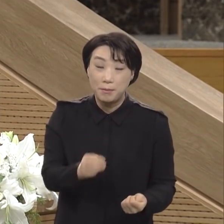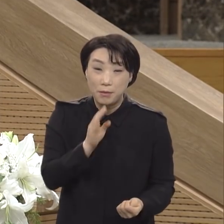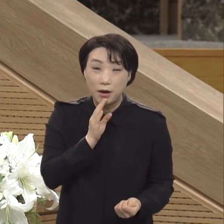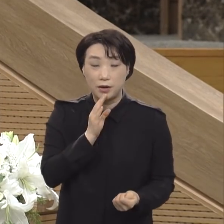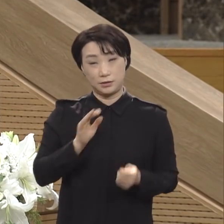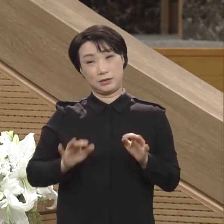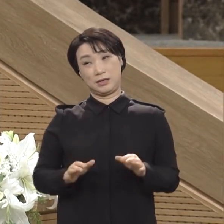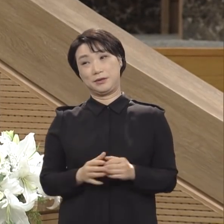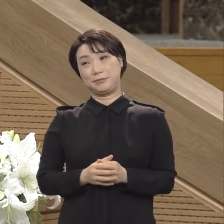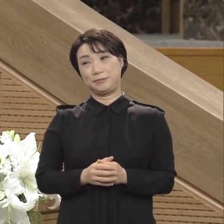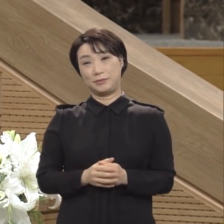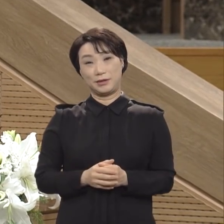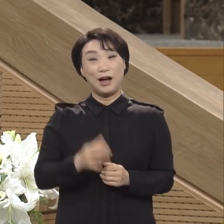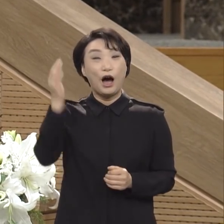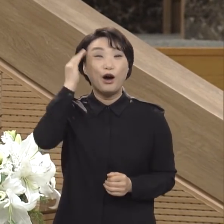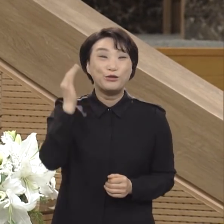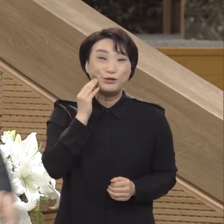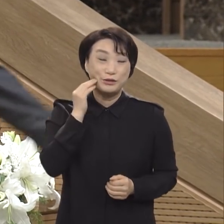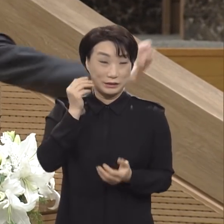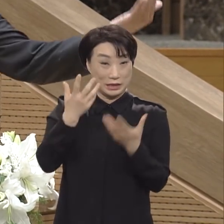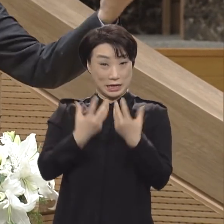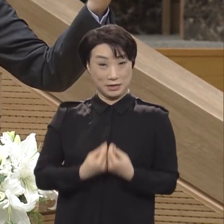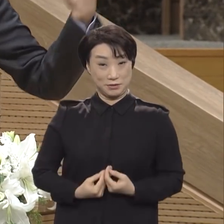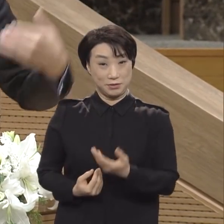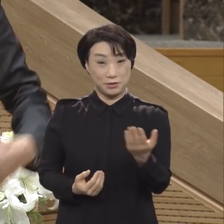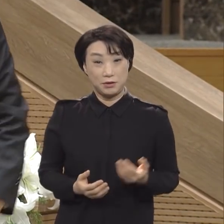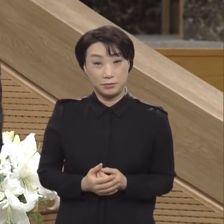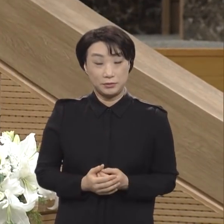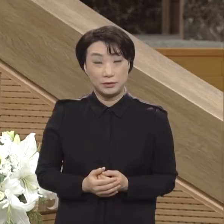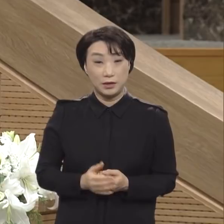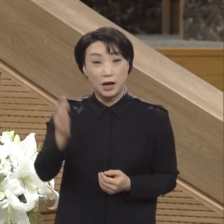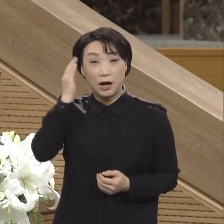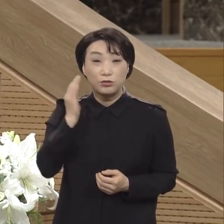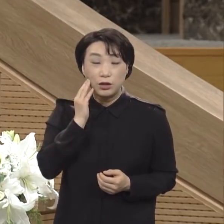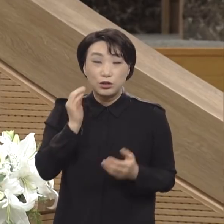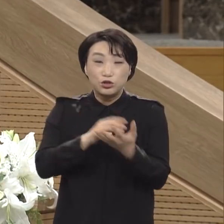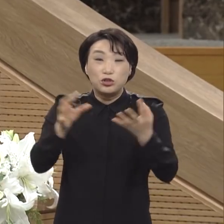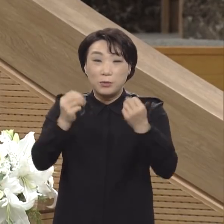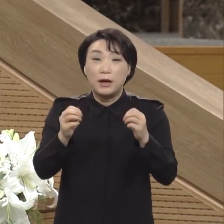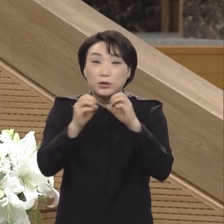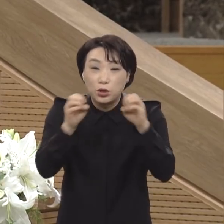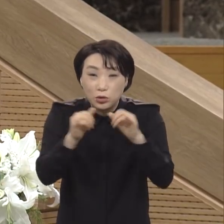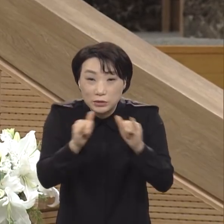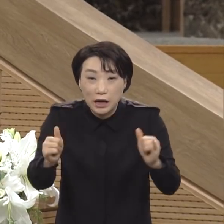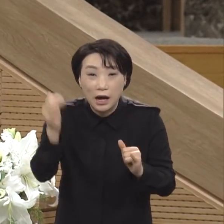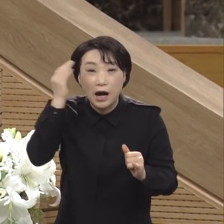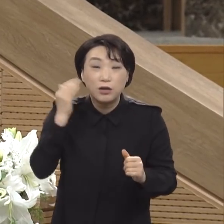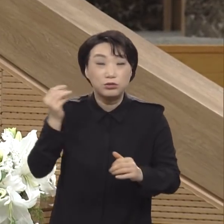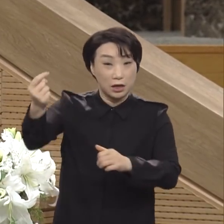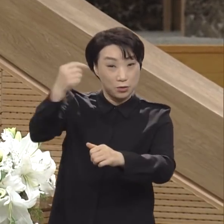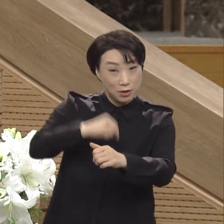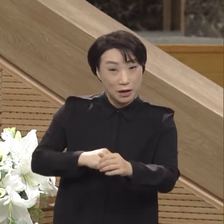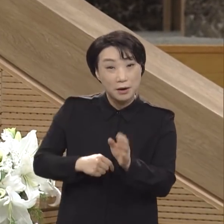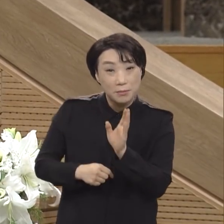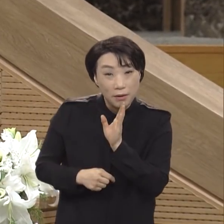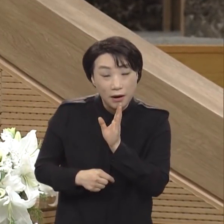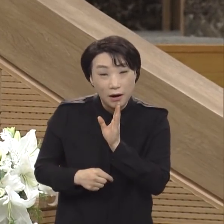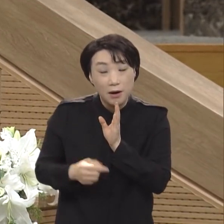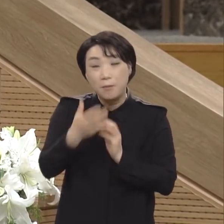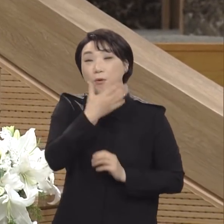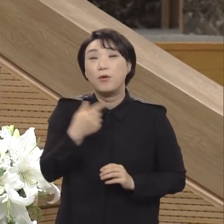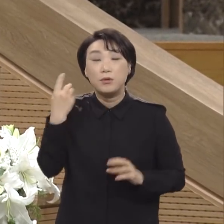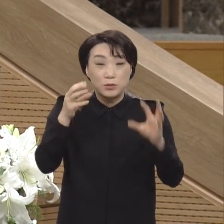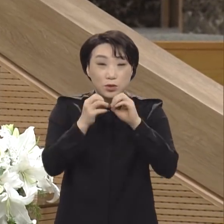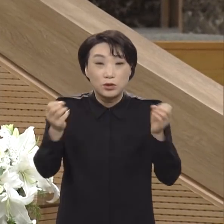자, 우리나라만 해도 얼마나 많은 선교사들이 우리나라에 와서